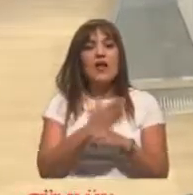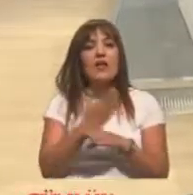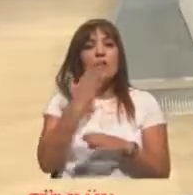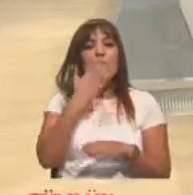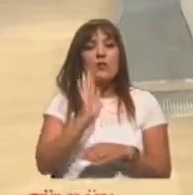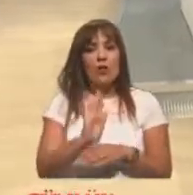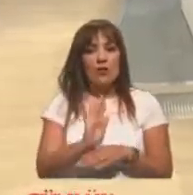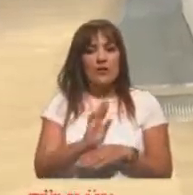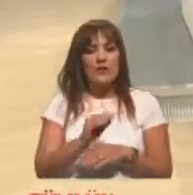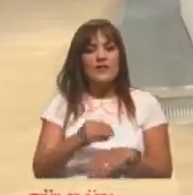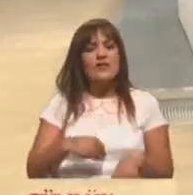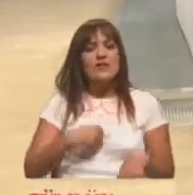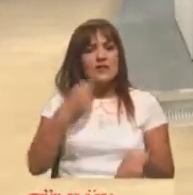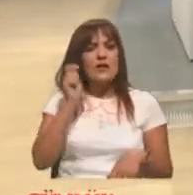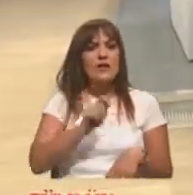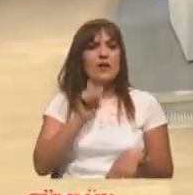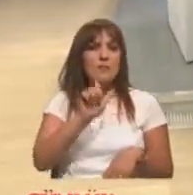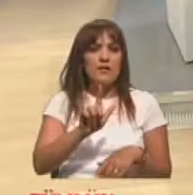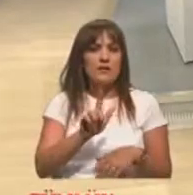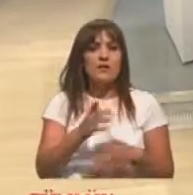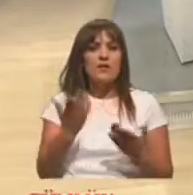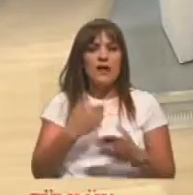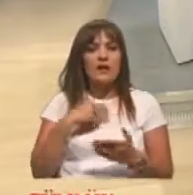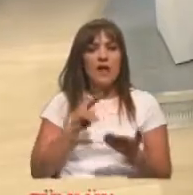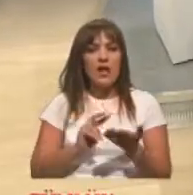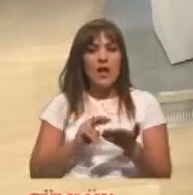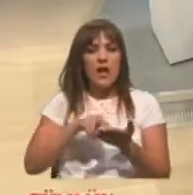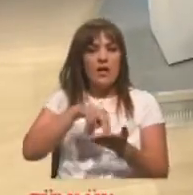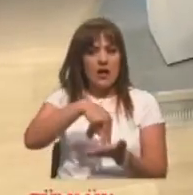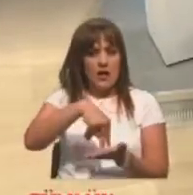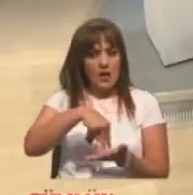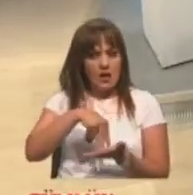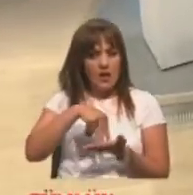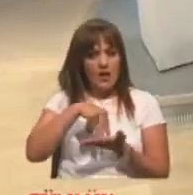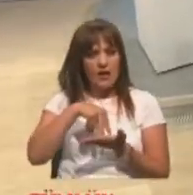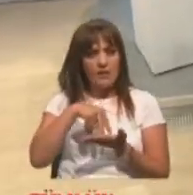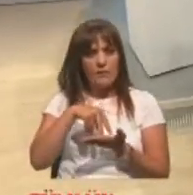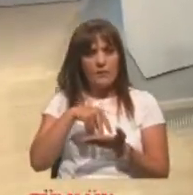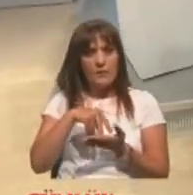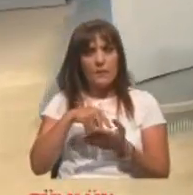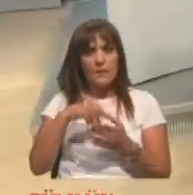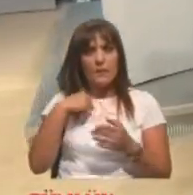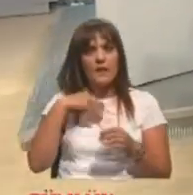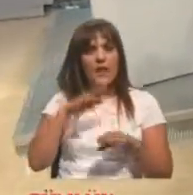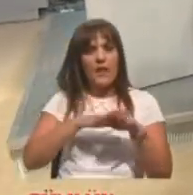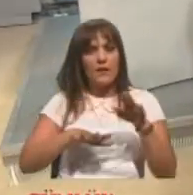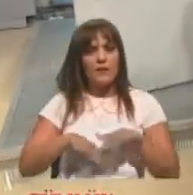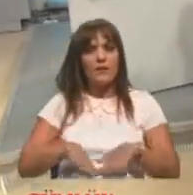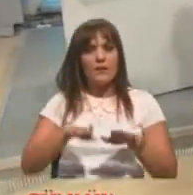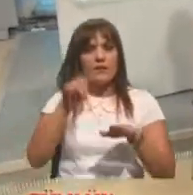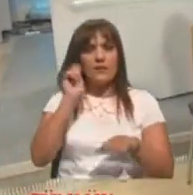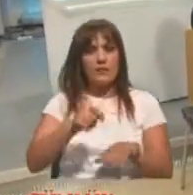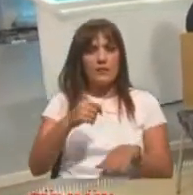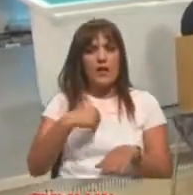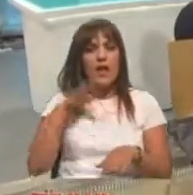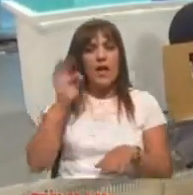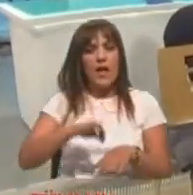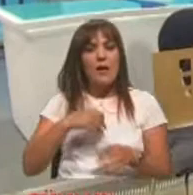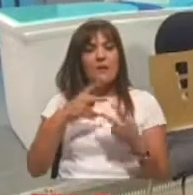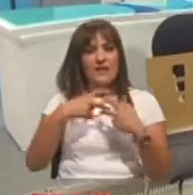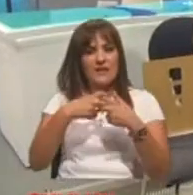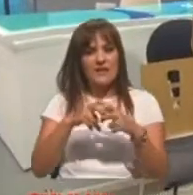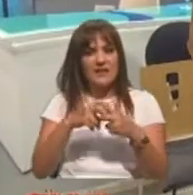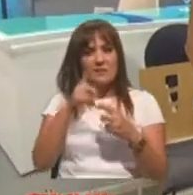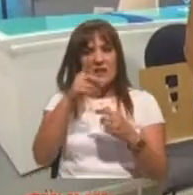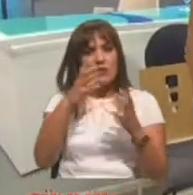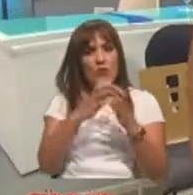yokken hissederek yapmalısın. Yani ayağa kalktım. Squat pozisyonuna geçeceğim. Hem dizlerin